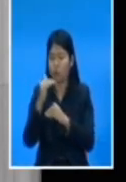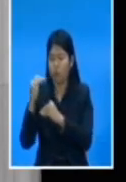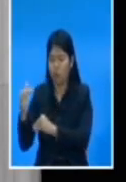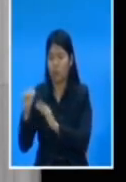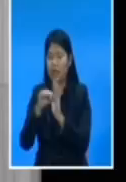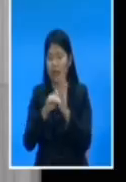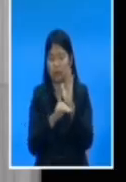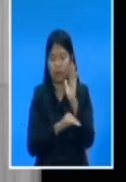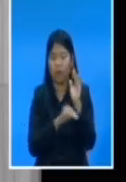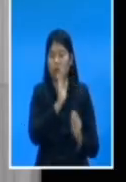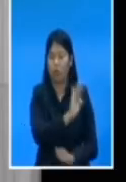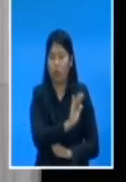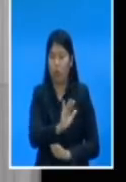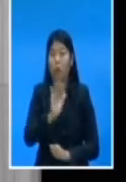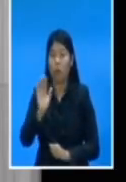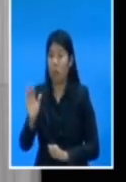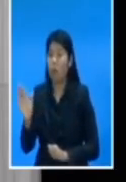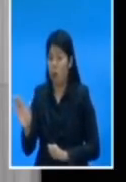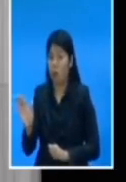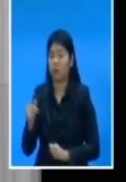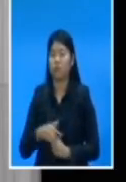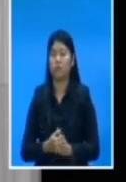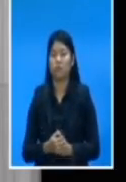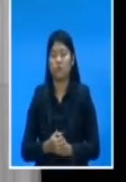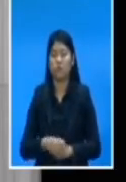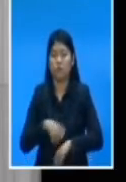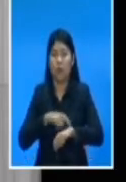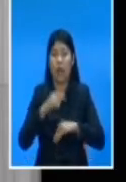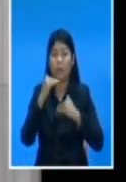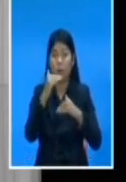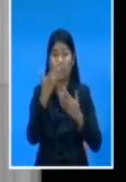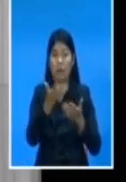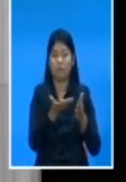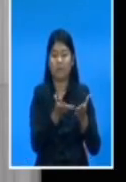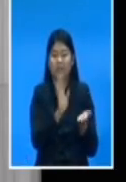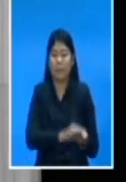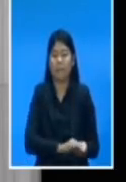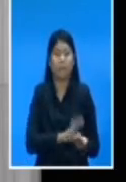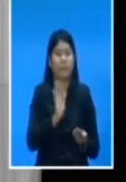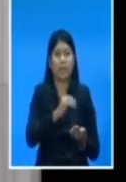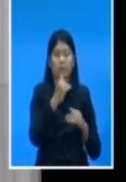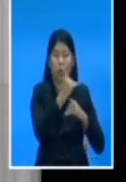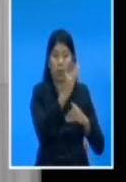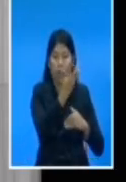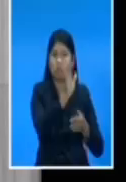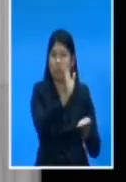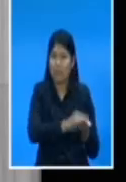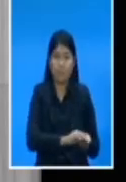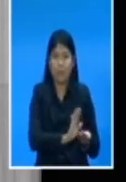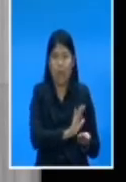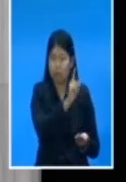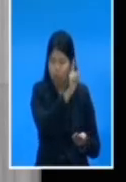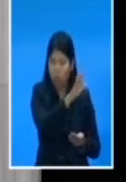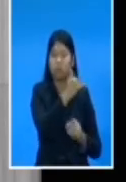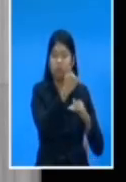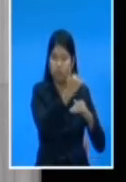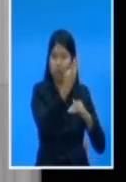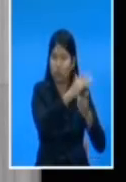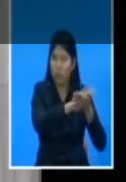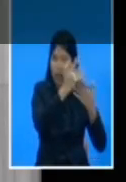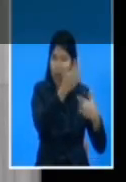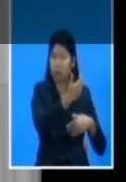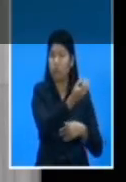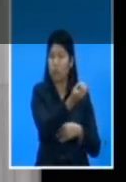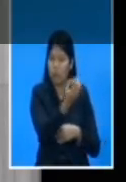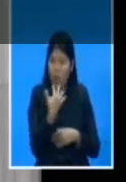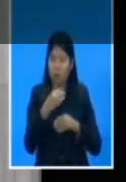อนไปถึงไหนแล้วกรอบนี้ไม่ใช่กำหนดเสร็จแล้วเก็บไว้ในดินชักจะต้องมีกระบวนการที่แจ้งให้ส